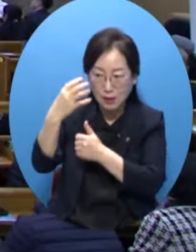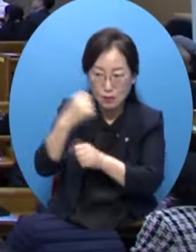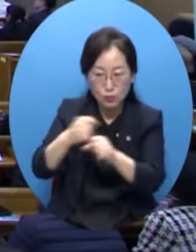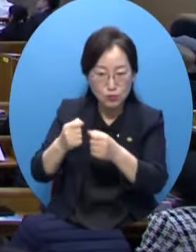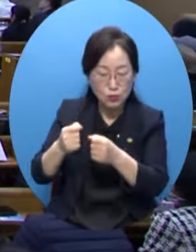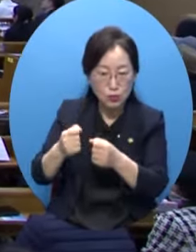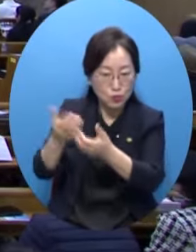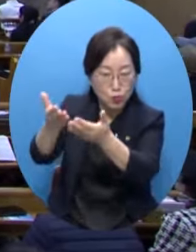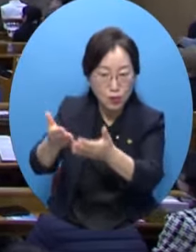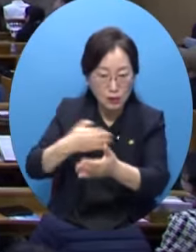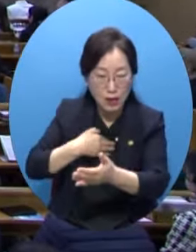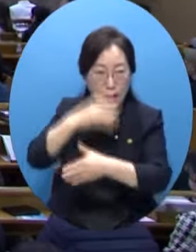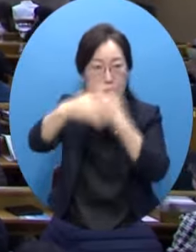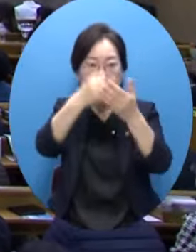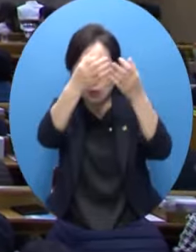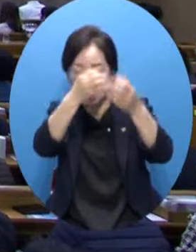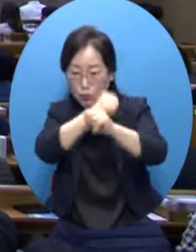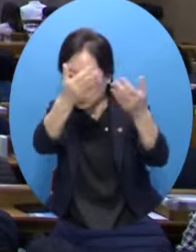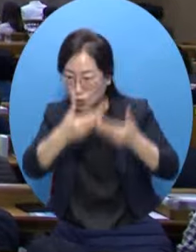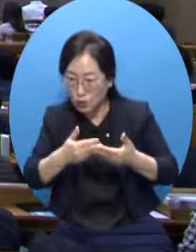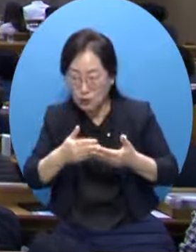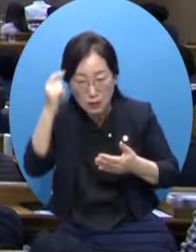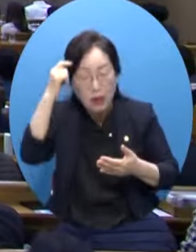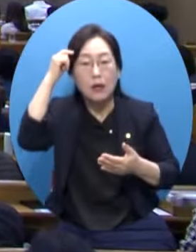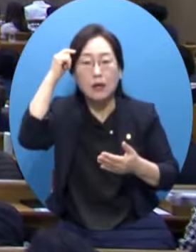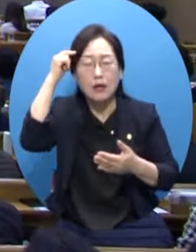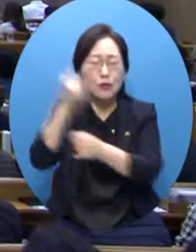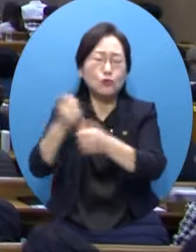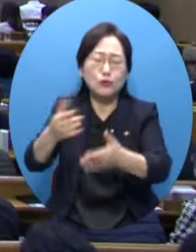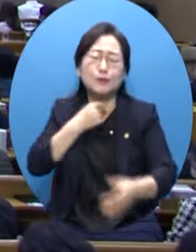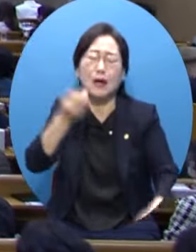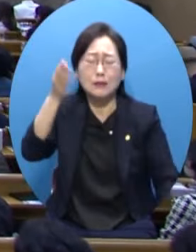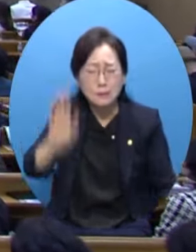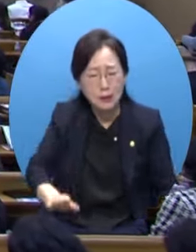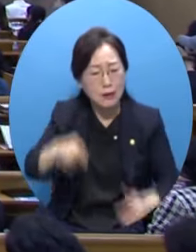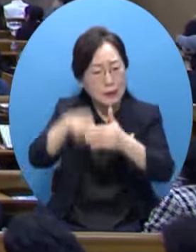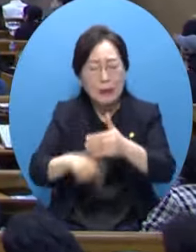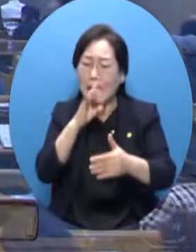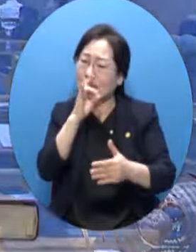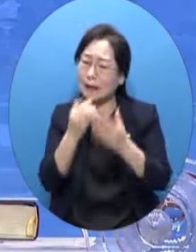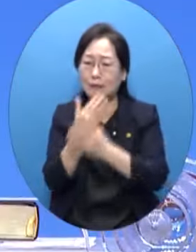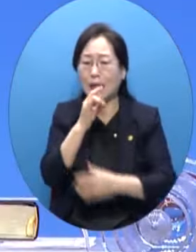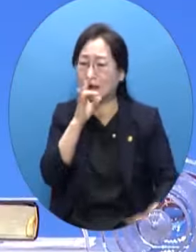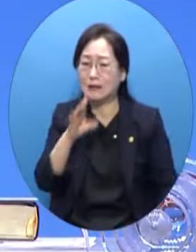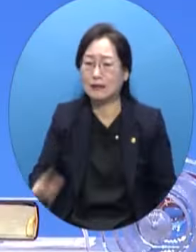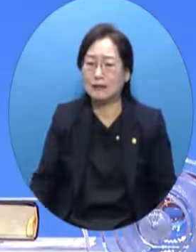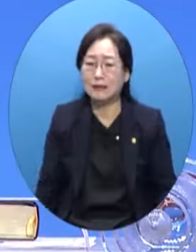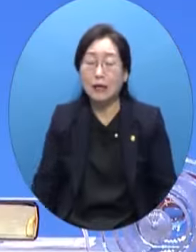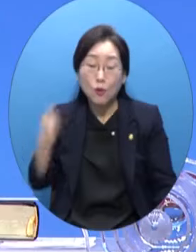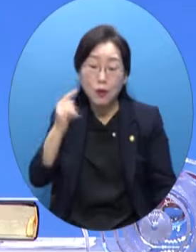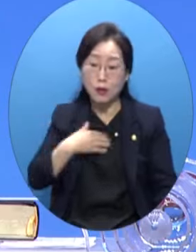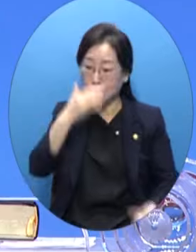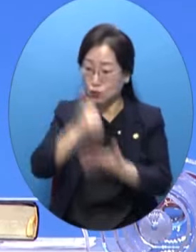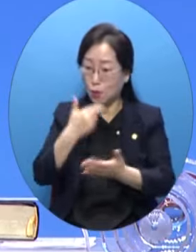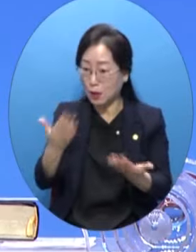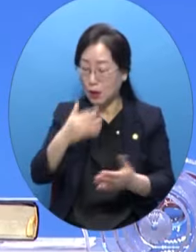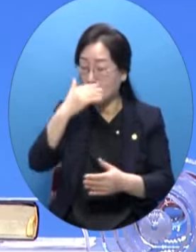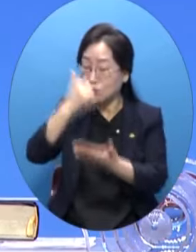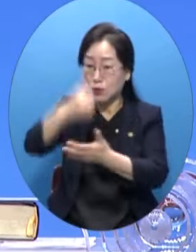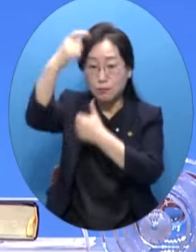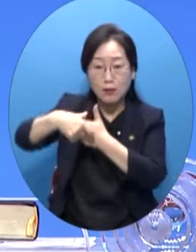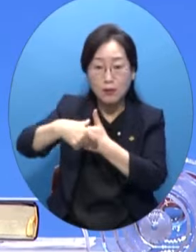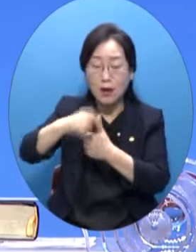나도 용서받을 수 있다는 생각이 들어서 용서해야 되었다고 생각하는데 용서할 수가 없어요. 자기를 갖다 귀 없는 사람을 누명을 씌워서